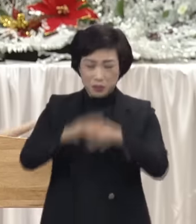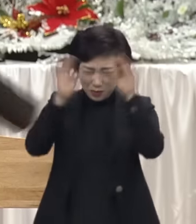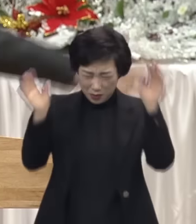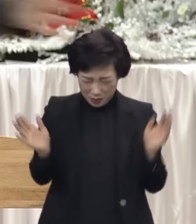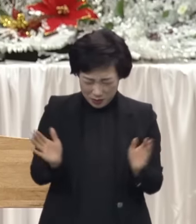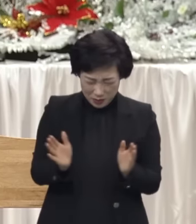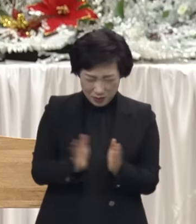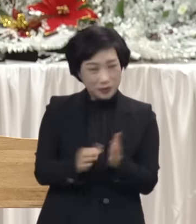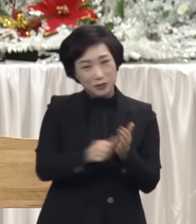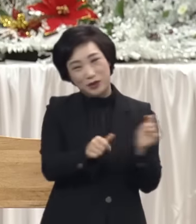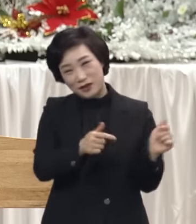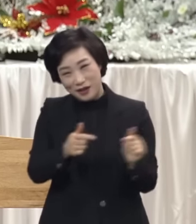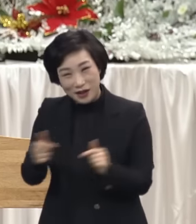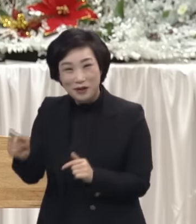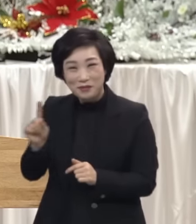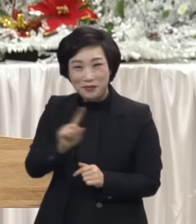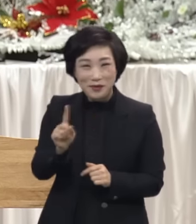것이 다